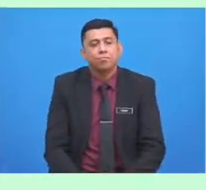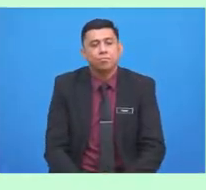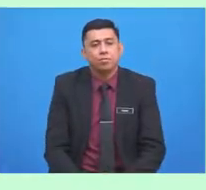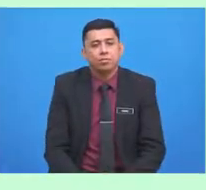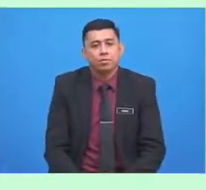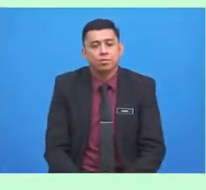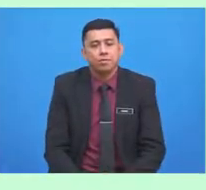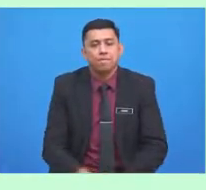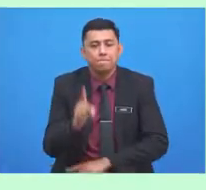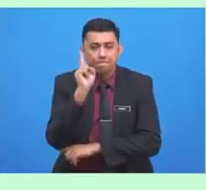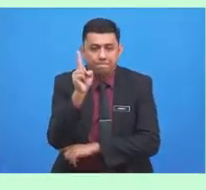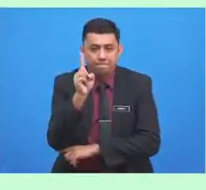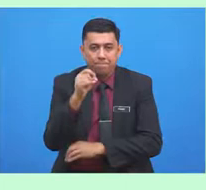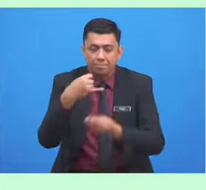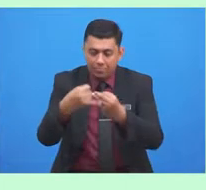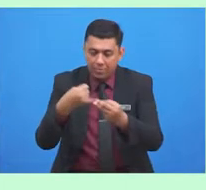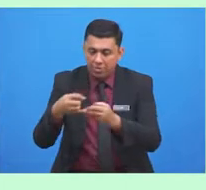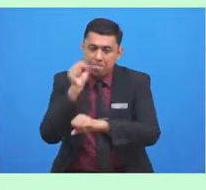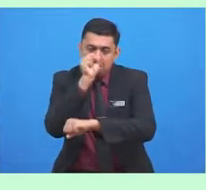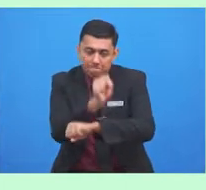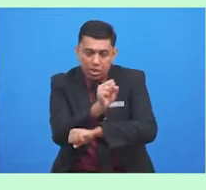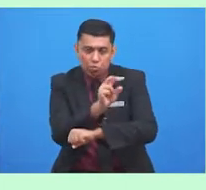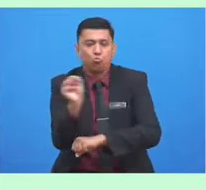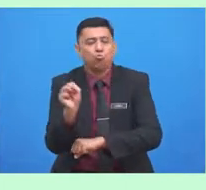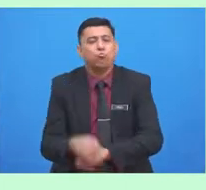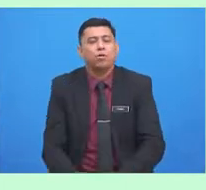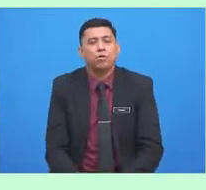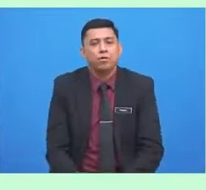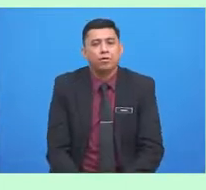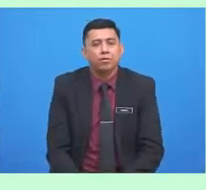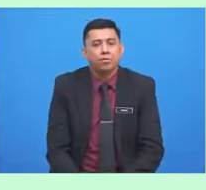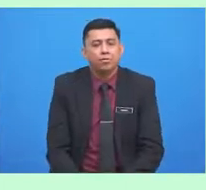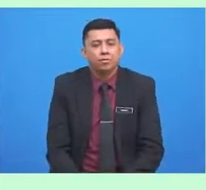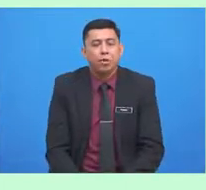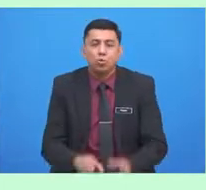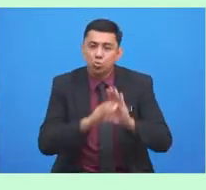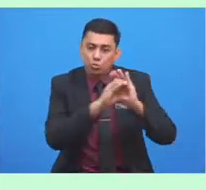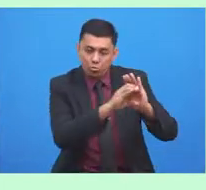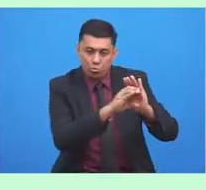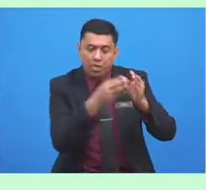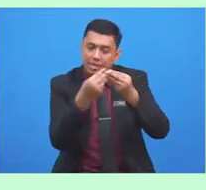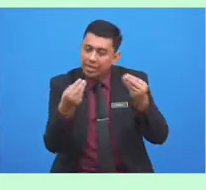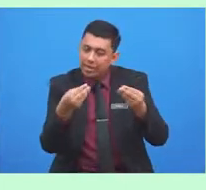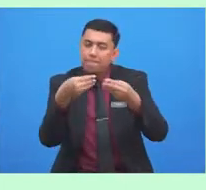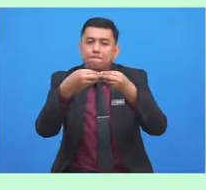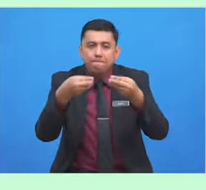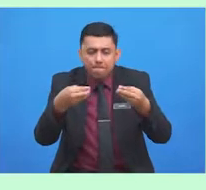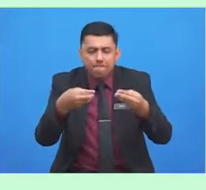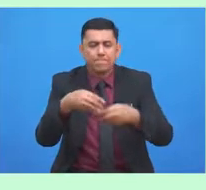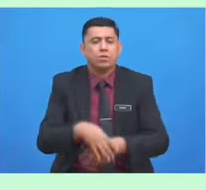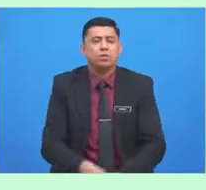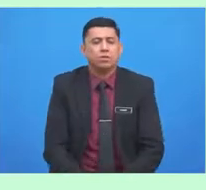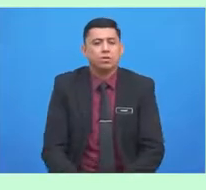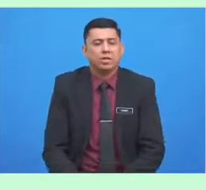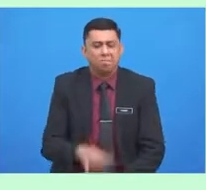Faktor pertama ialah jenis batuan, iaitu peratus liang pori. Contohnya, tanah pasir mempunyai liang pori